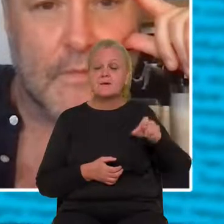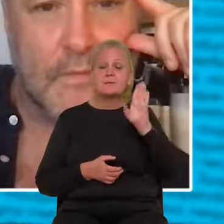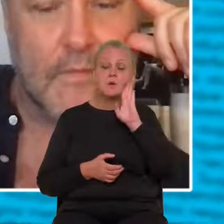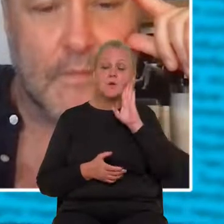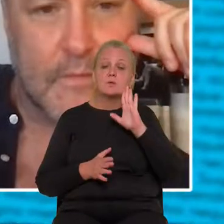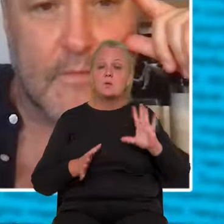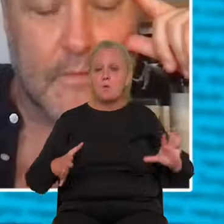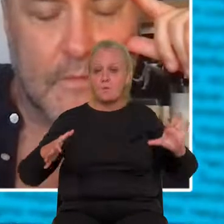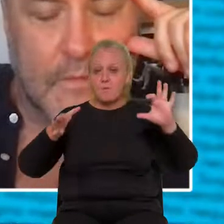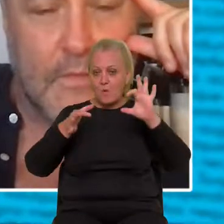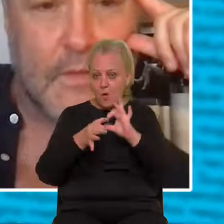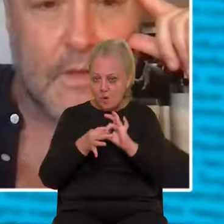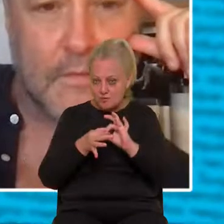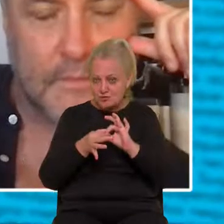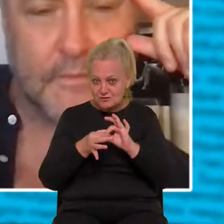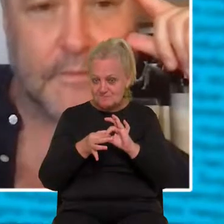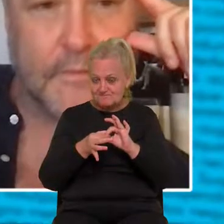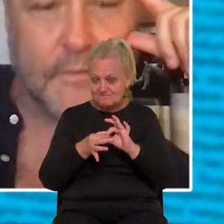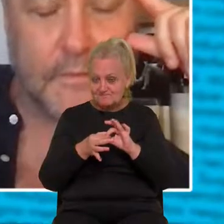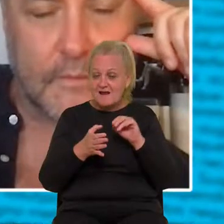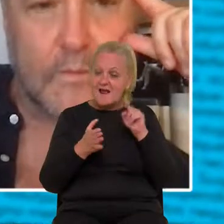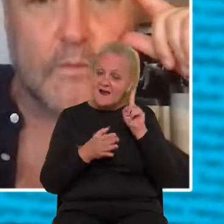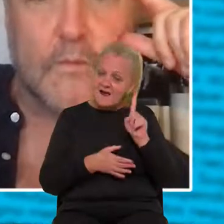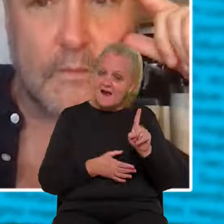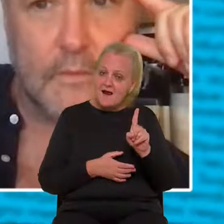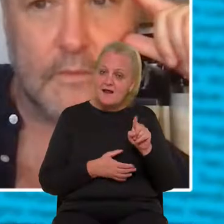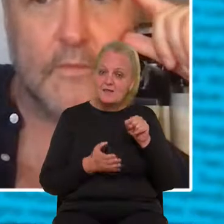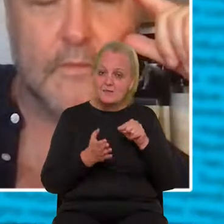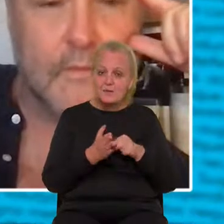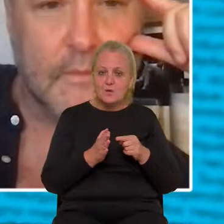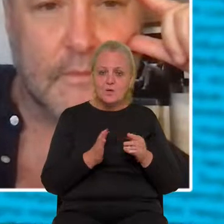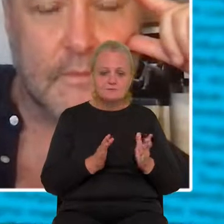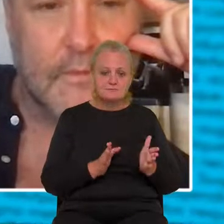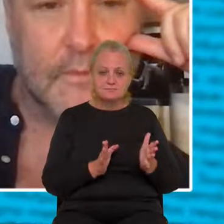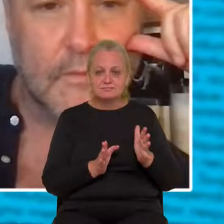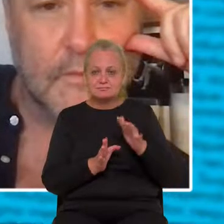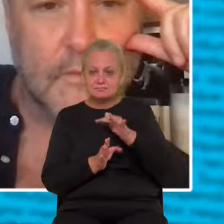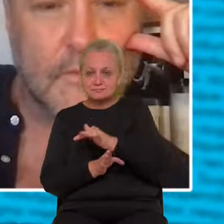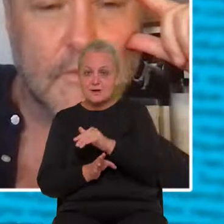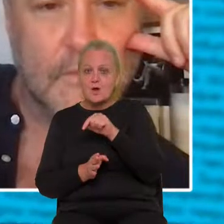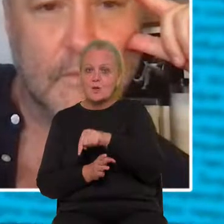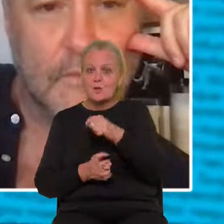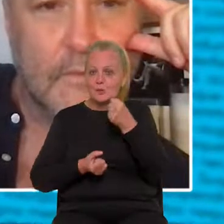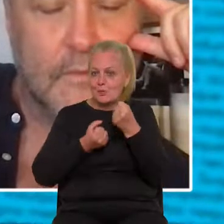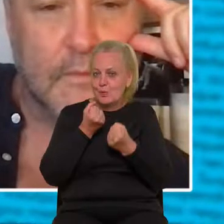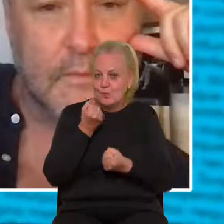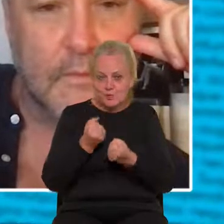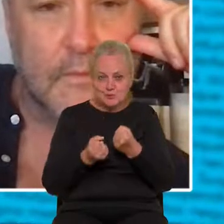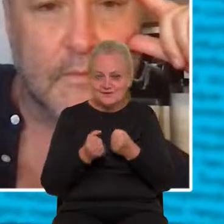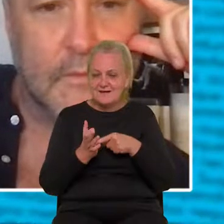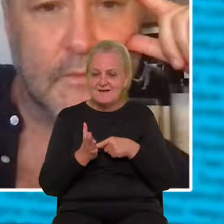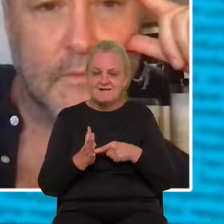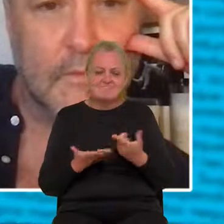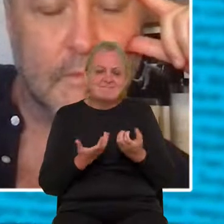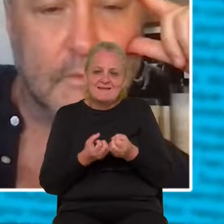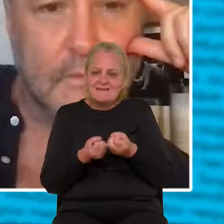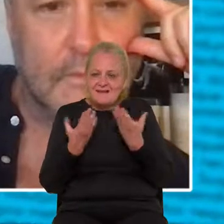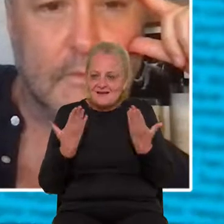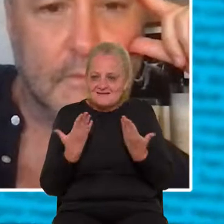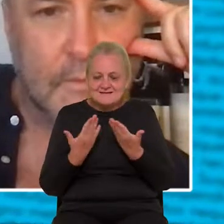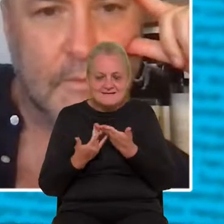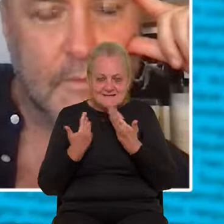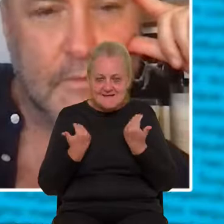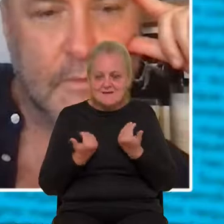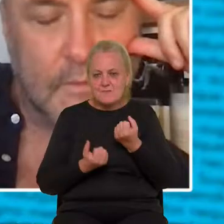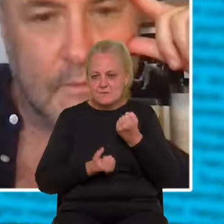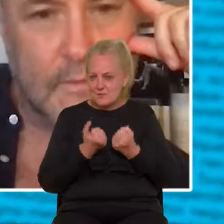łączy, przechodzi ponad, a jednak to przejście jest tak trudne, tak nieoczywiste, tak